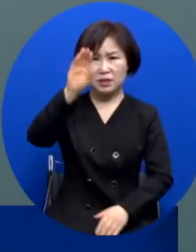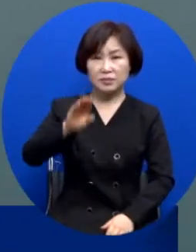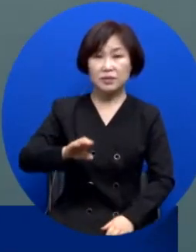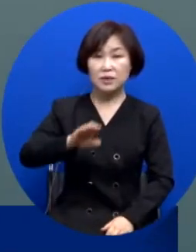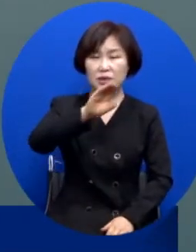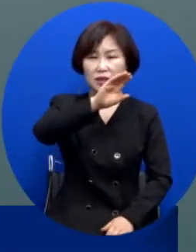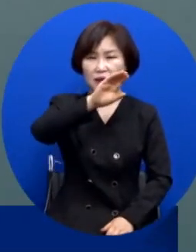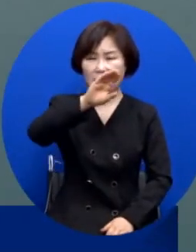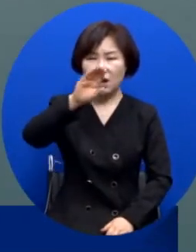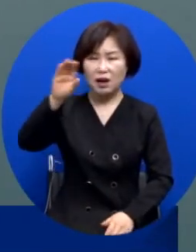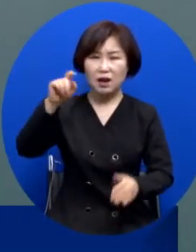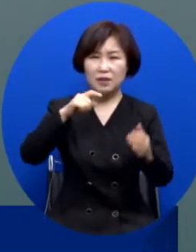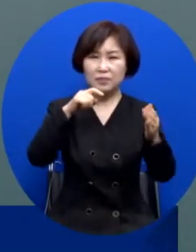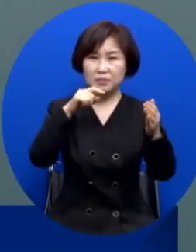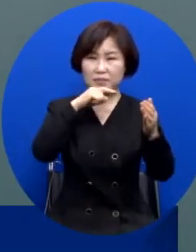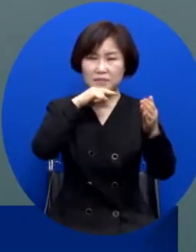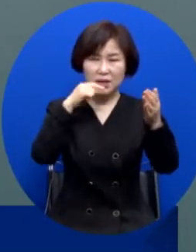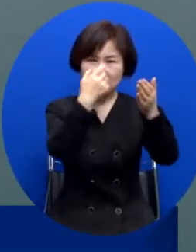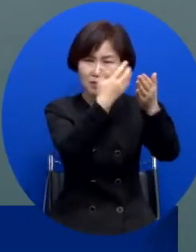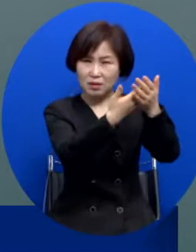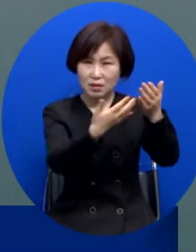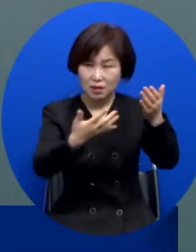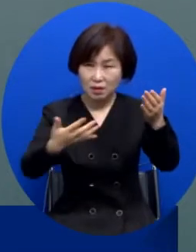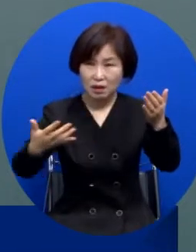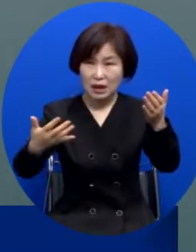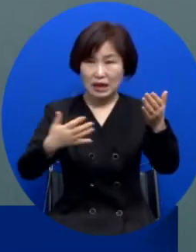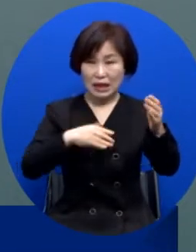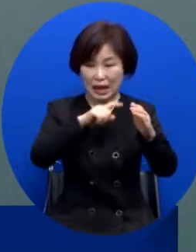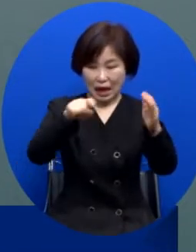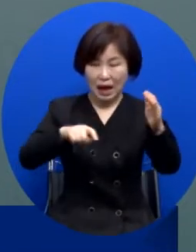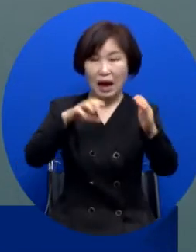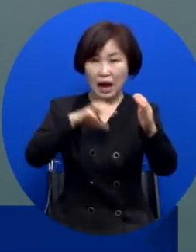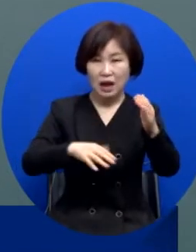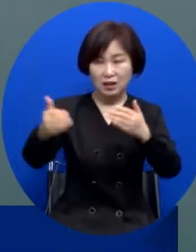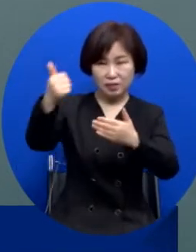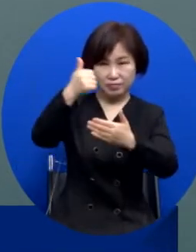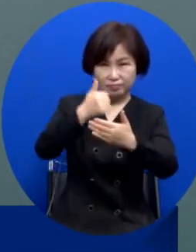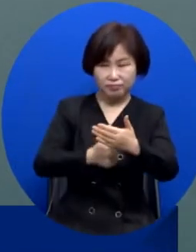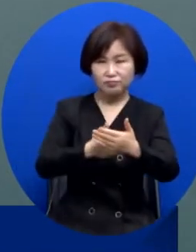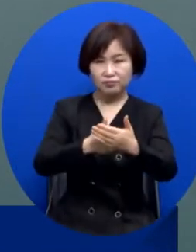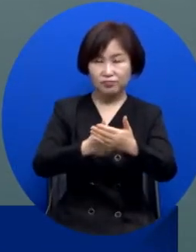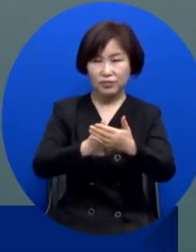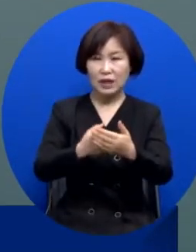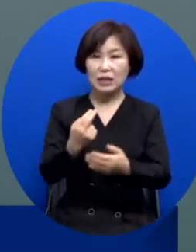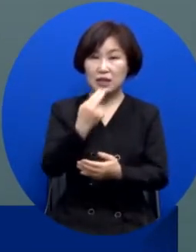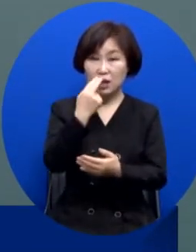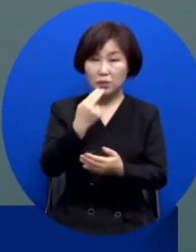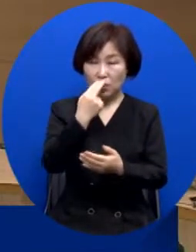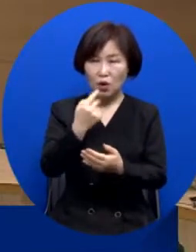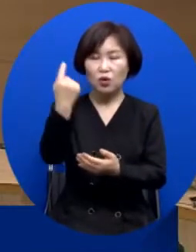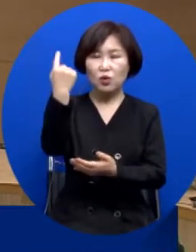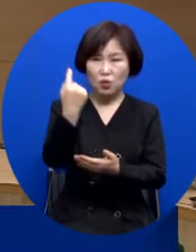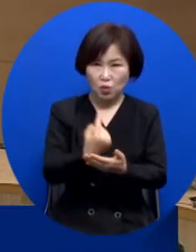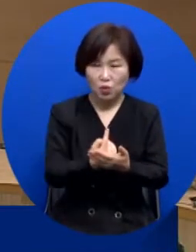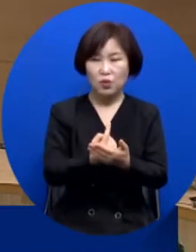십자가에 쏟으신 피가 내 안에 성탄으로 임했노라고 생명으로